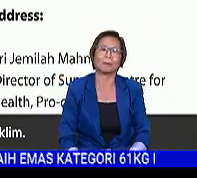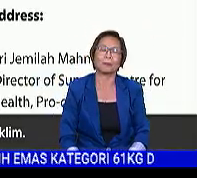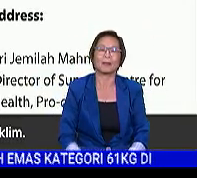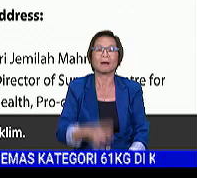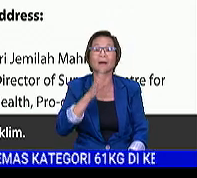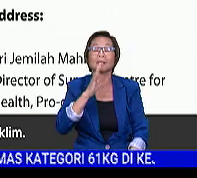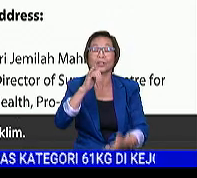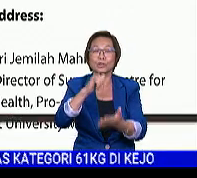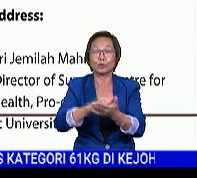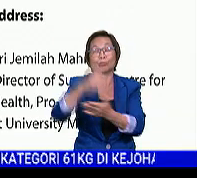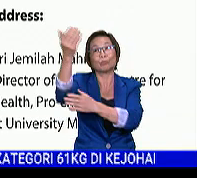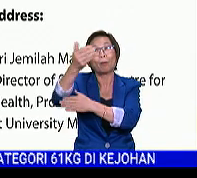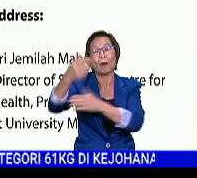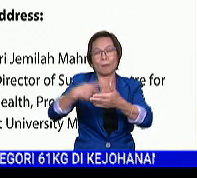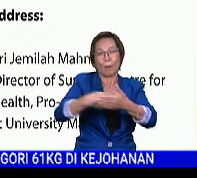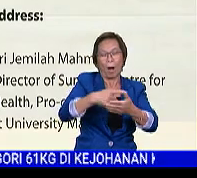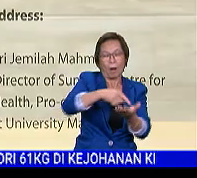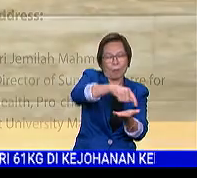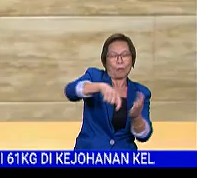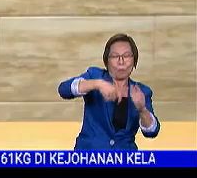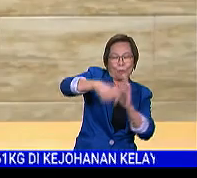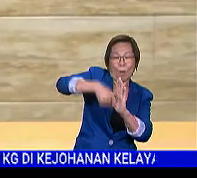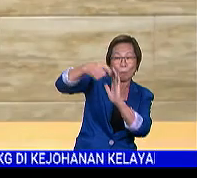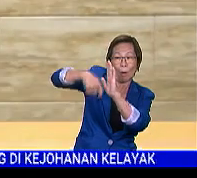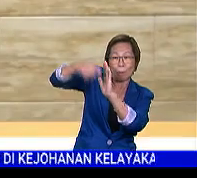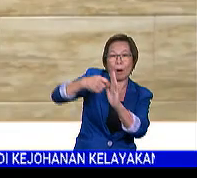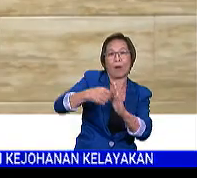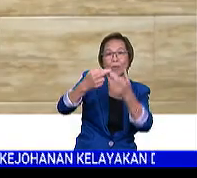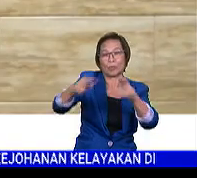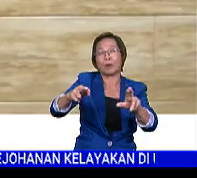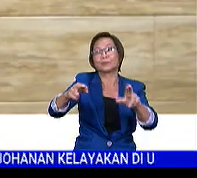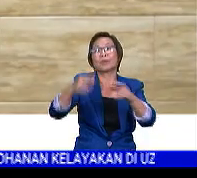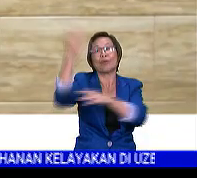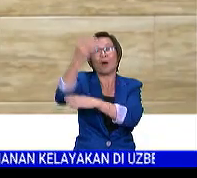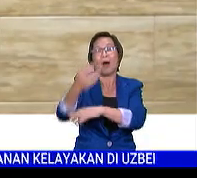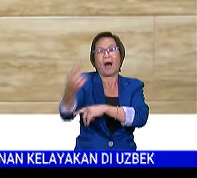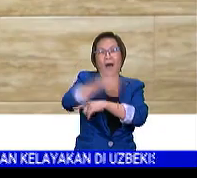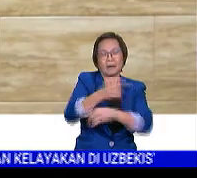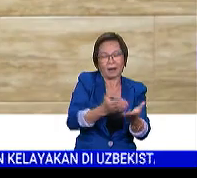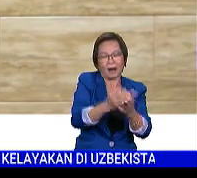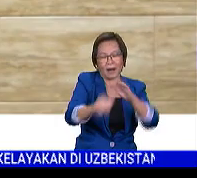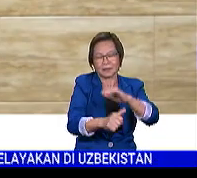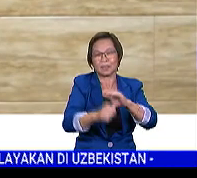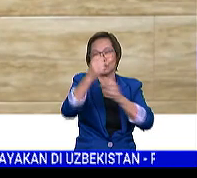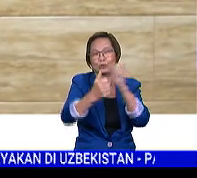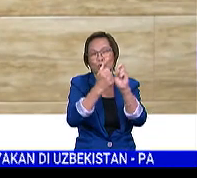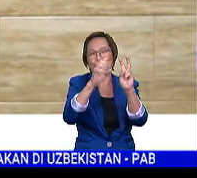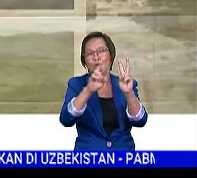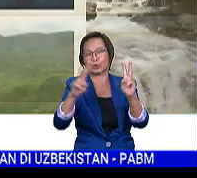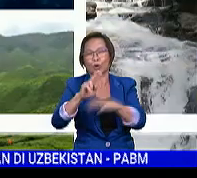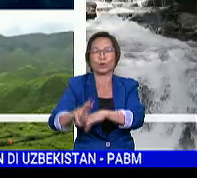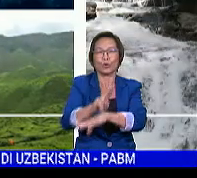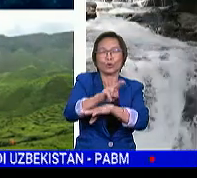Beliau berkata demikian dalam ucapan prarakamannya ketika merasmikan forum Hari Hak Asasi Manusia 2021, akses